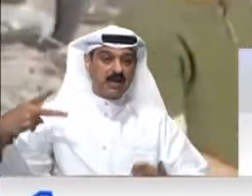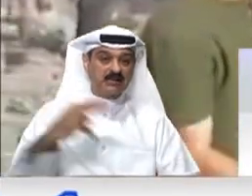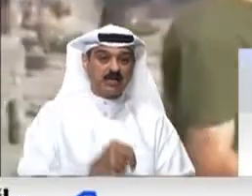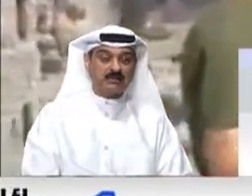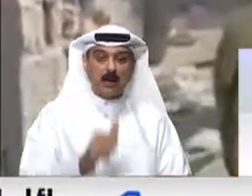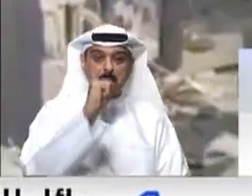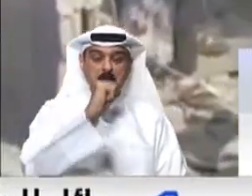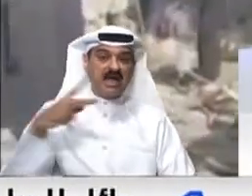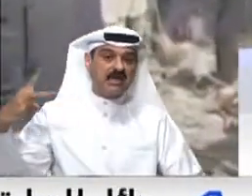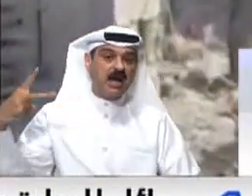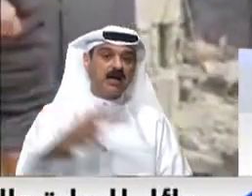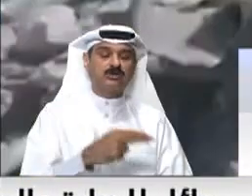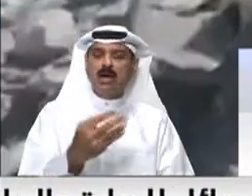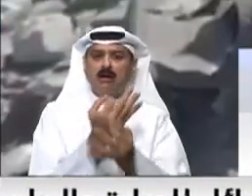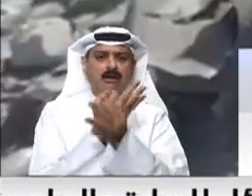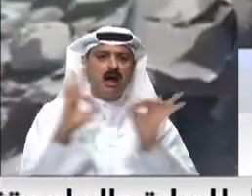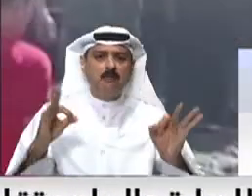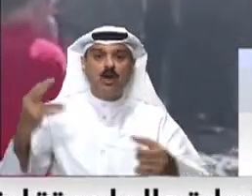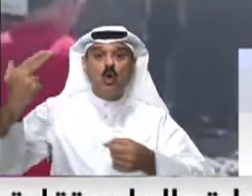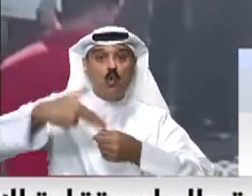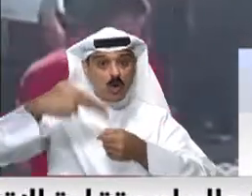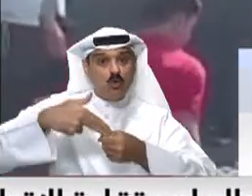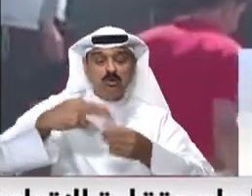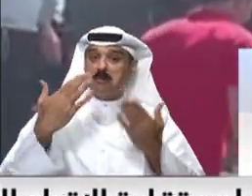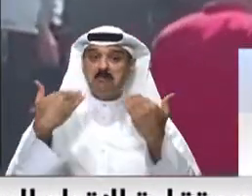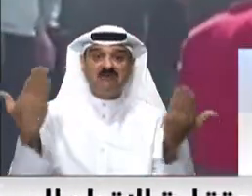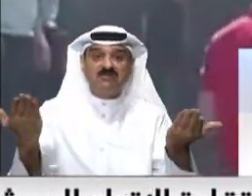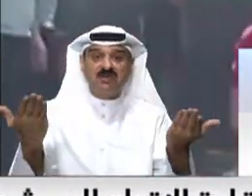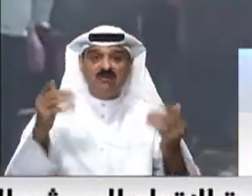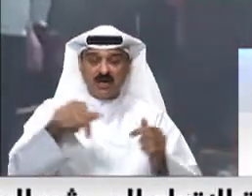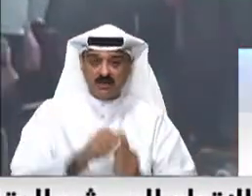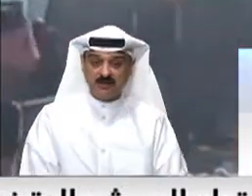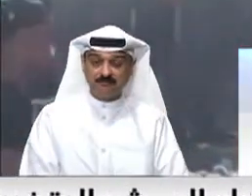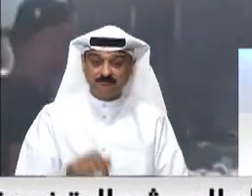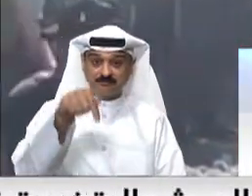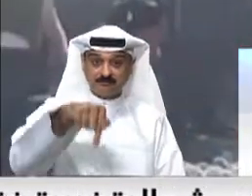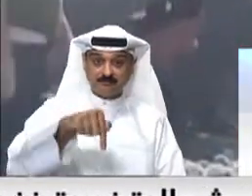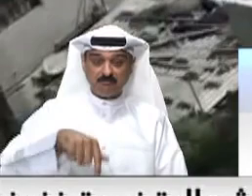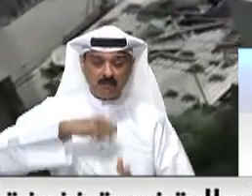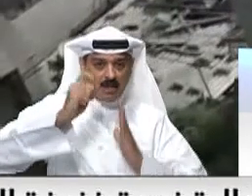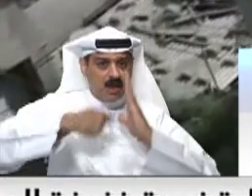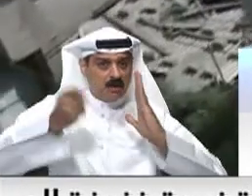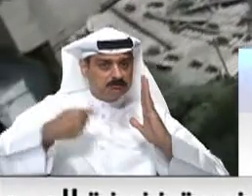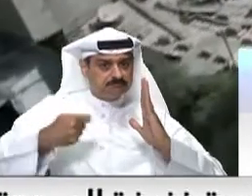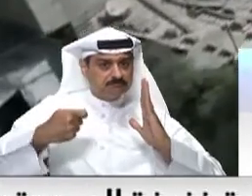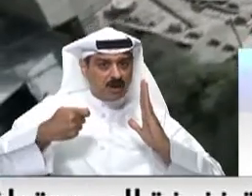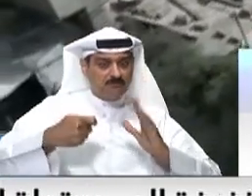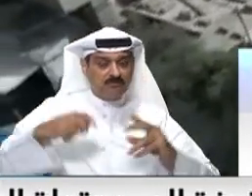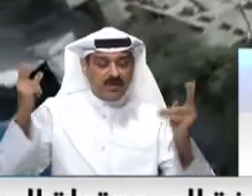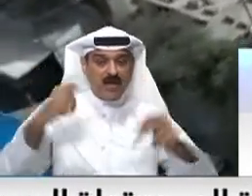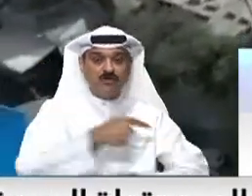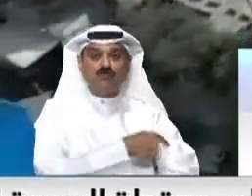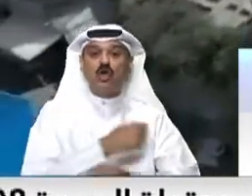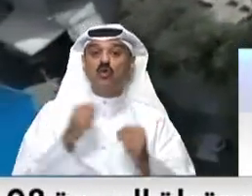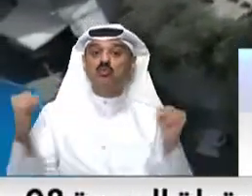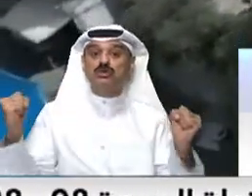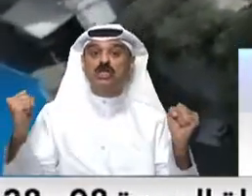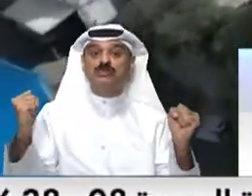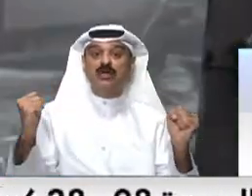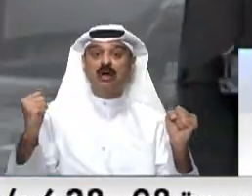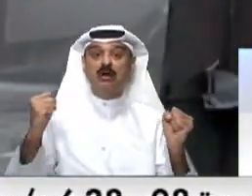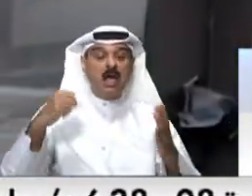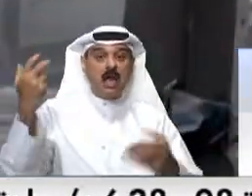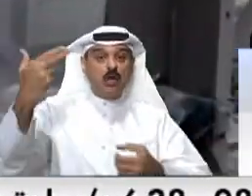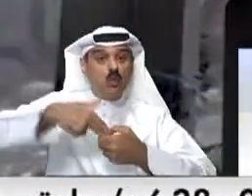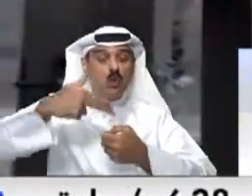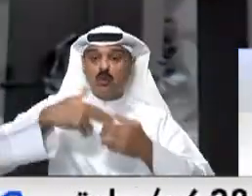الوقود الذي يزود المشافي ومولدات الكهرباء بالطاقة لإنارة هذه المستشفيات بعد أن خرجت عدد